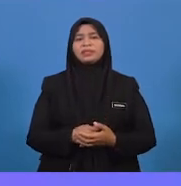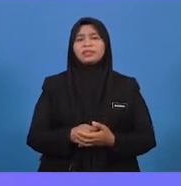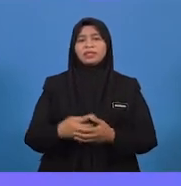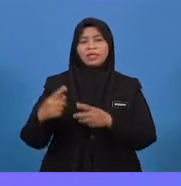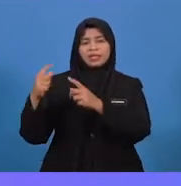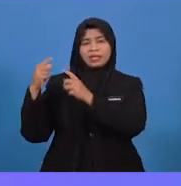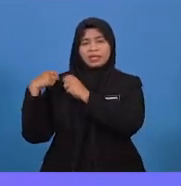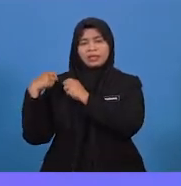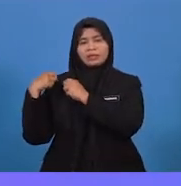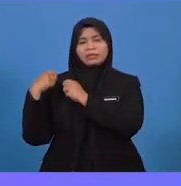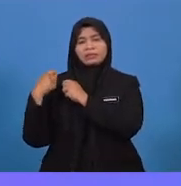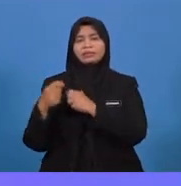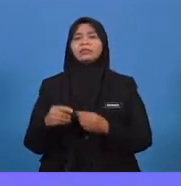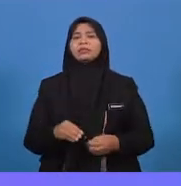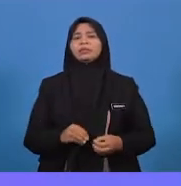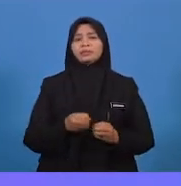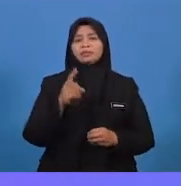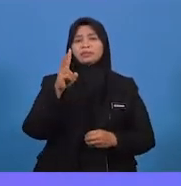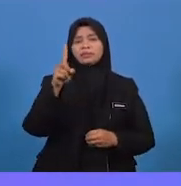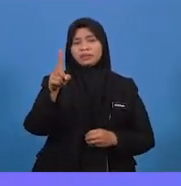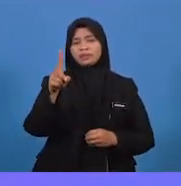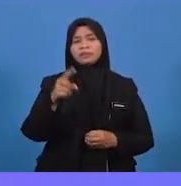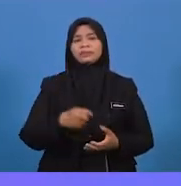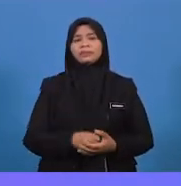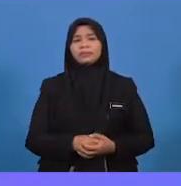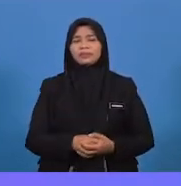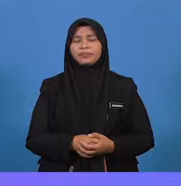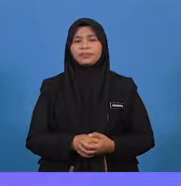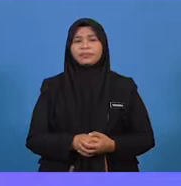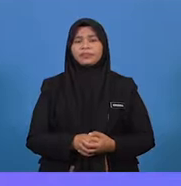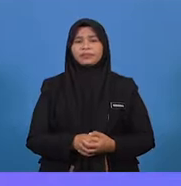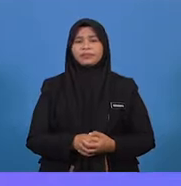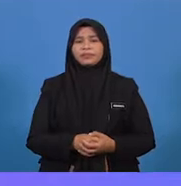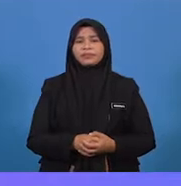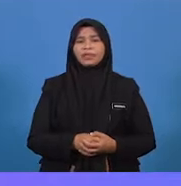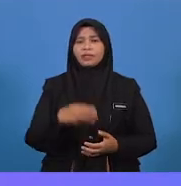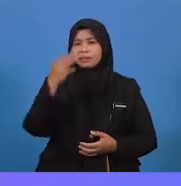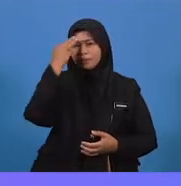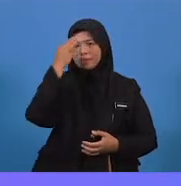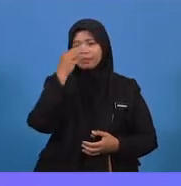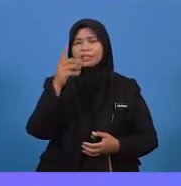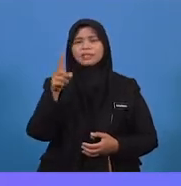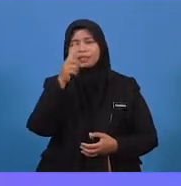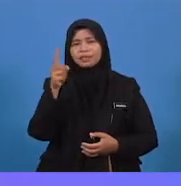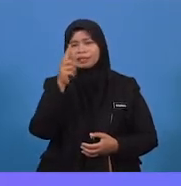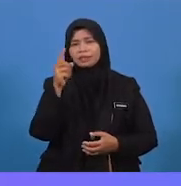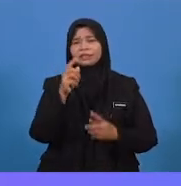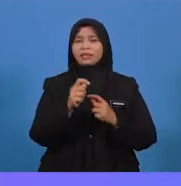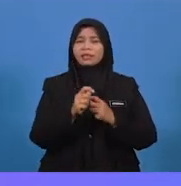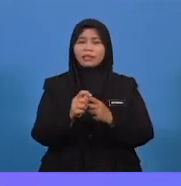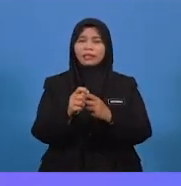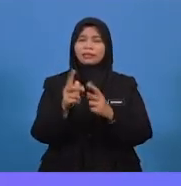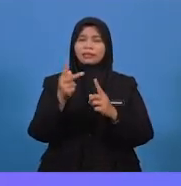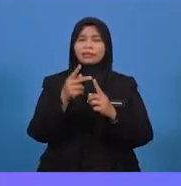pula, perbezaan pertama antara malaikat dengan manusia ialah malaikat sentiasa taat kepada